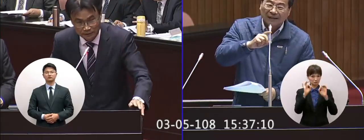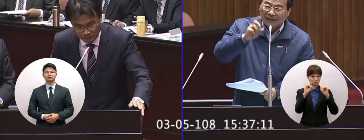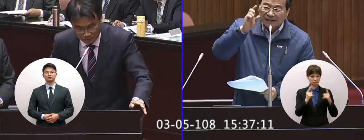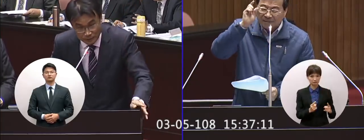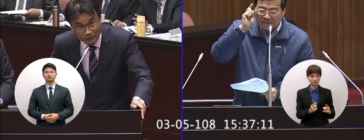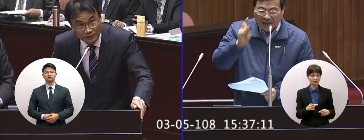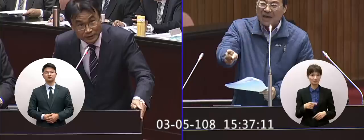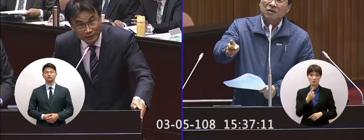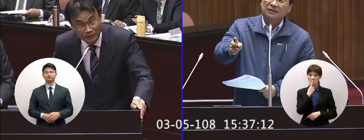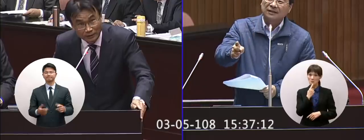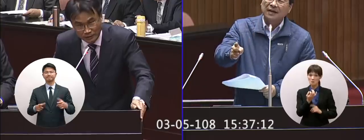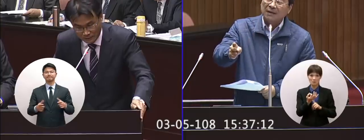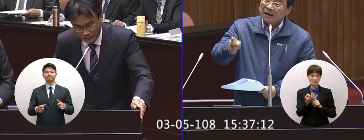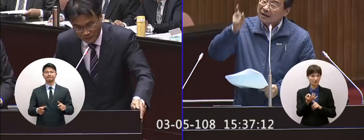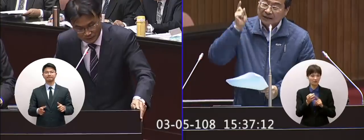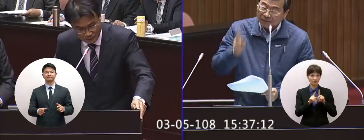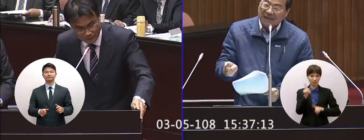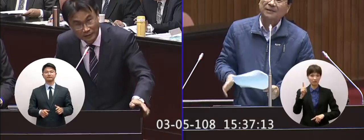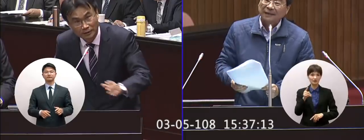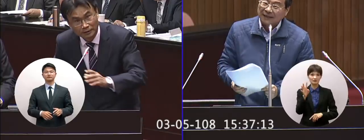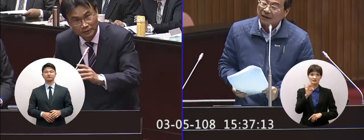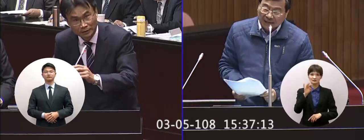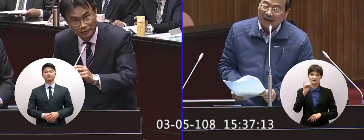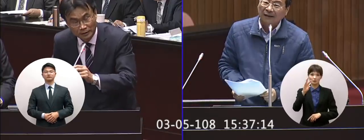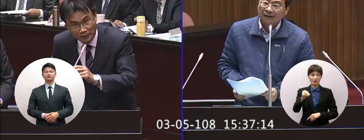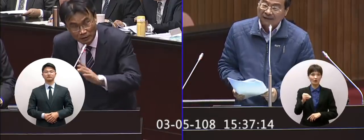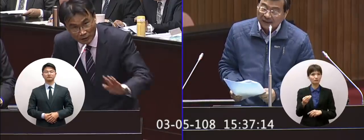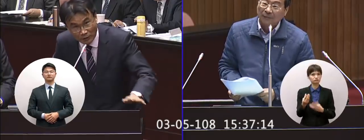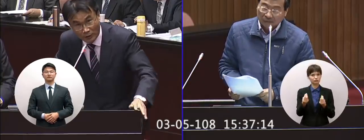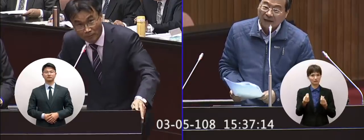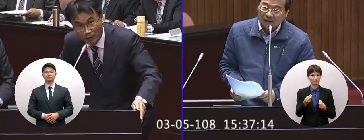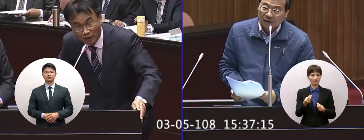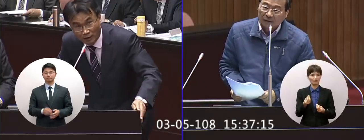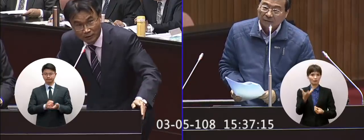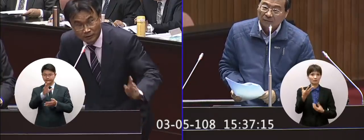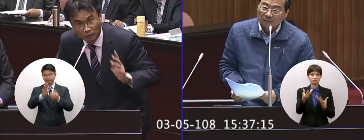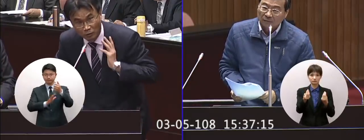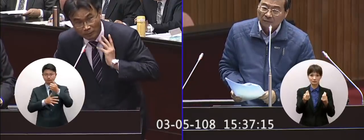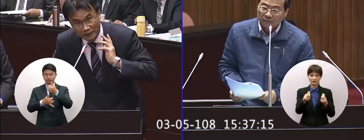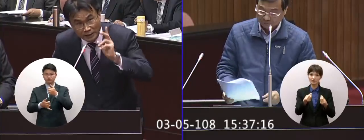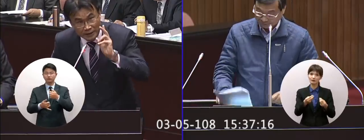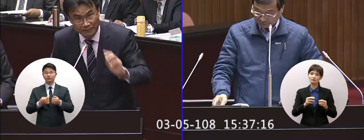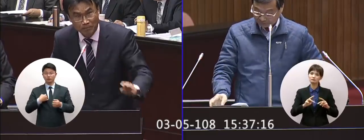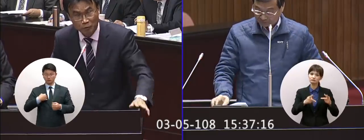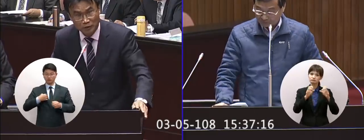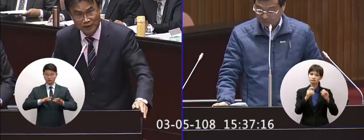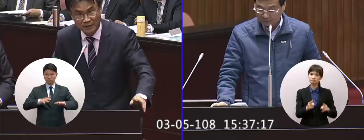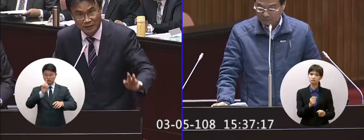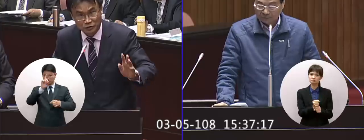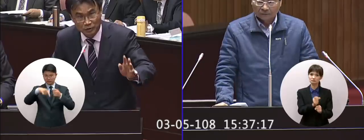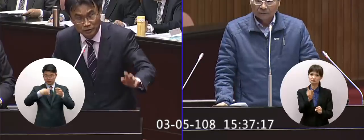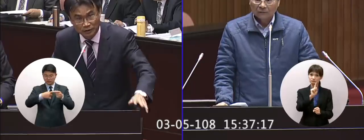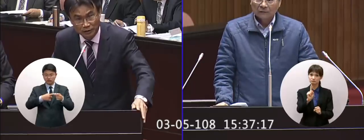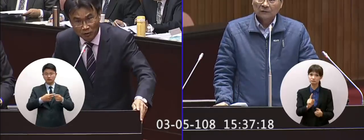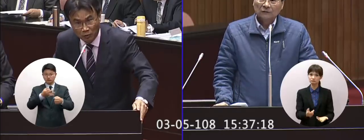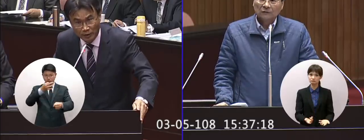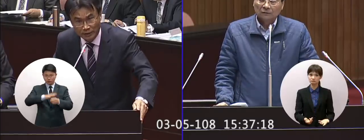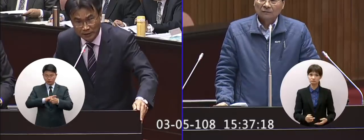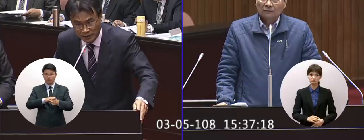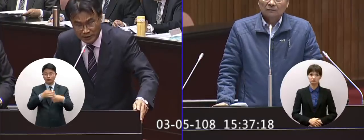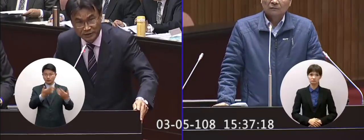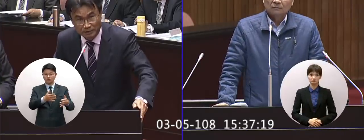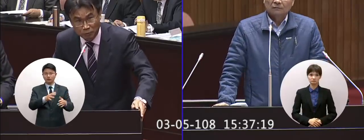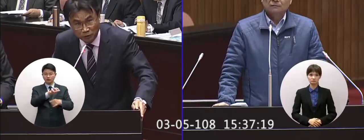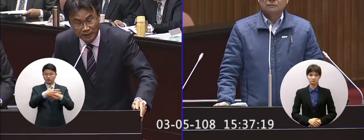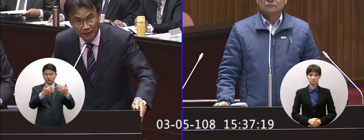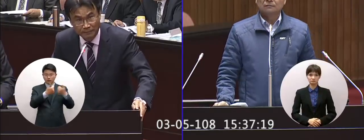相差的利息没有几千万，你为什么要调降这个补贴利息？ 跟委员报告，我们一年补贴给所有的农会